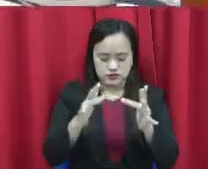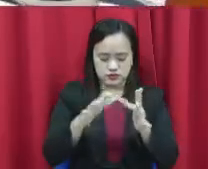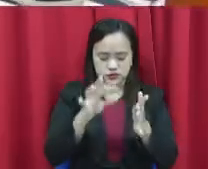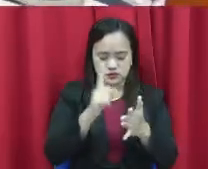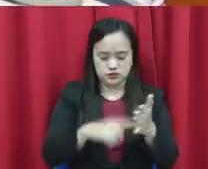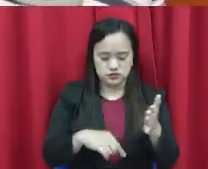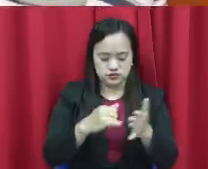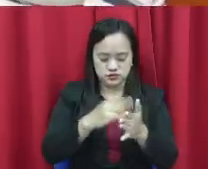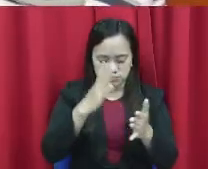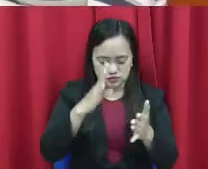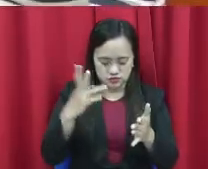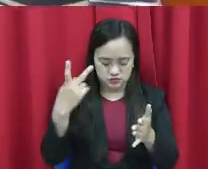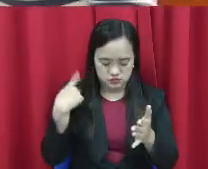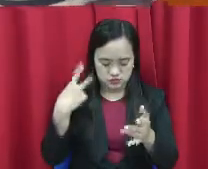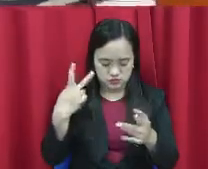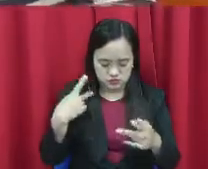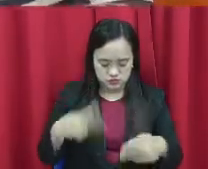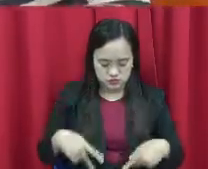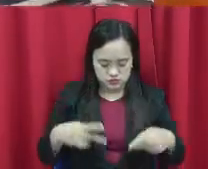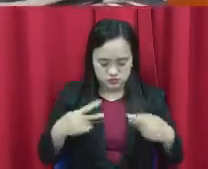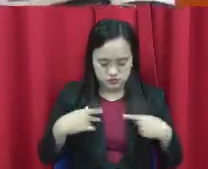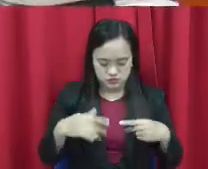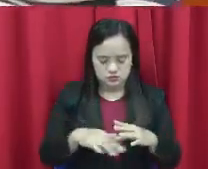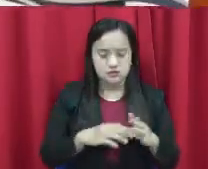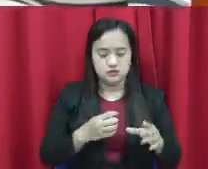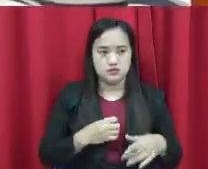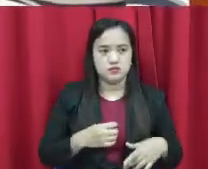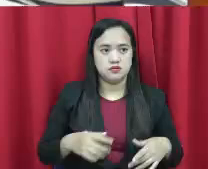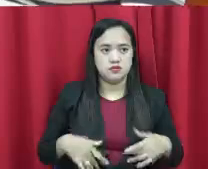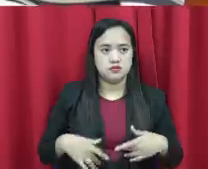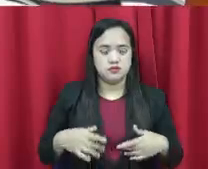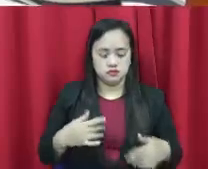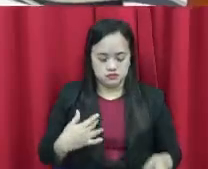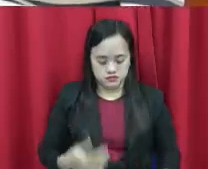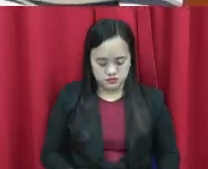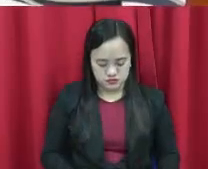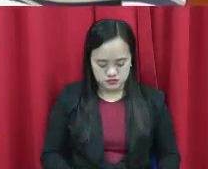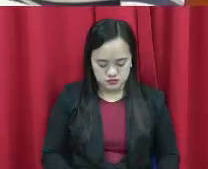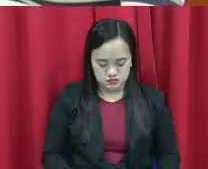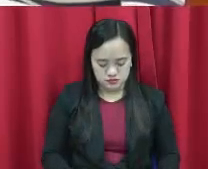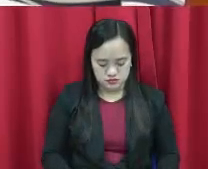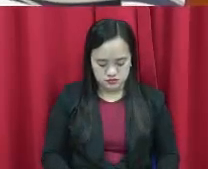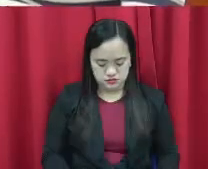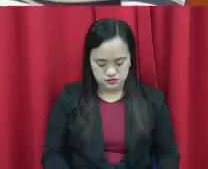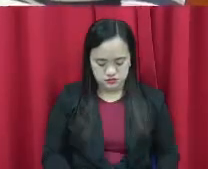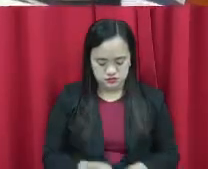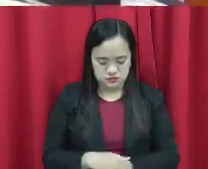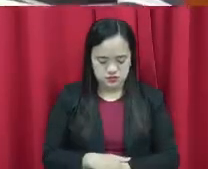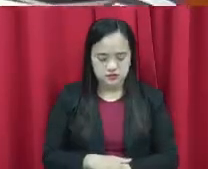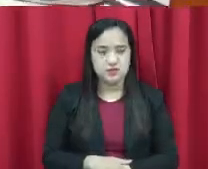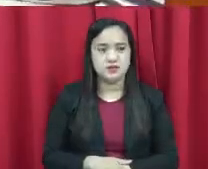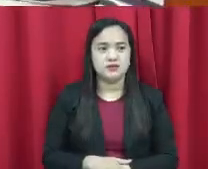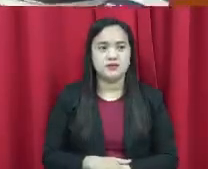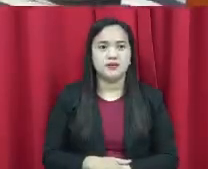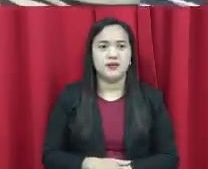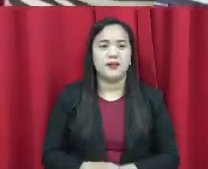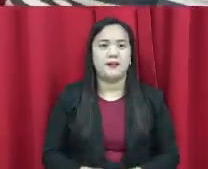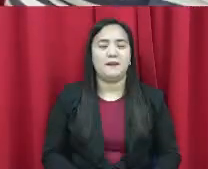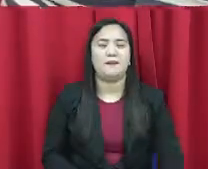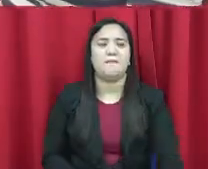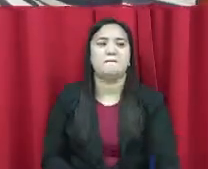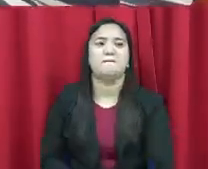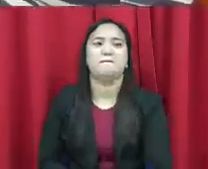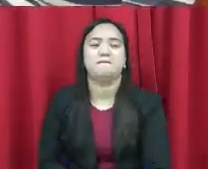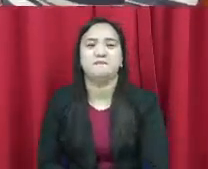ng panginoon aan Ayan talagang strive for exellence ang ating go daming comment dito ah